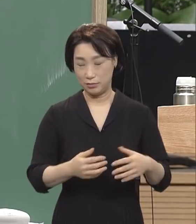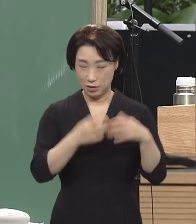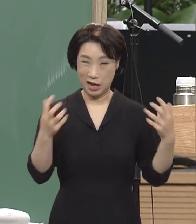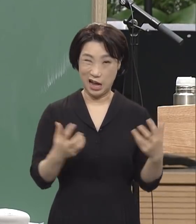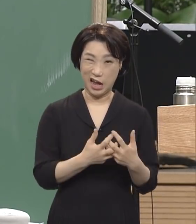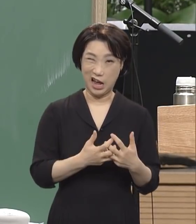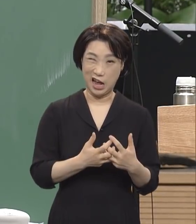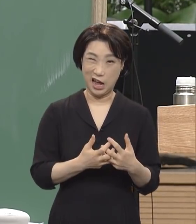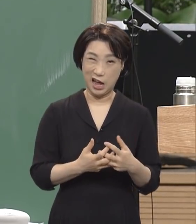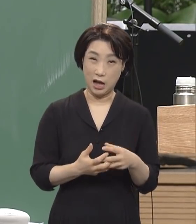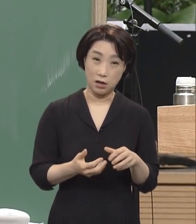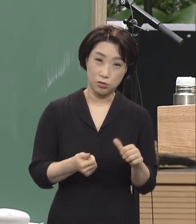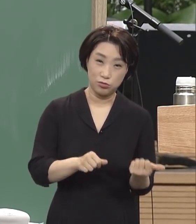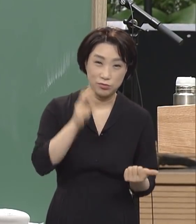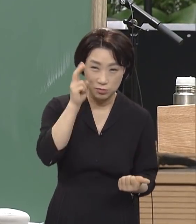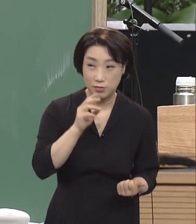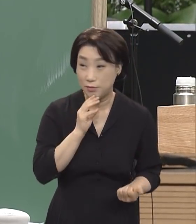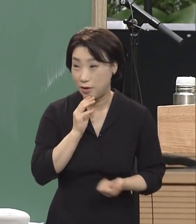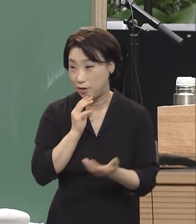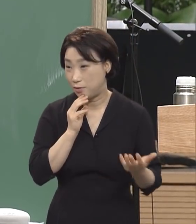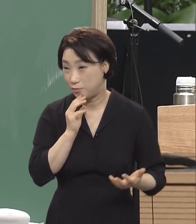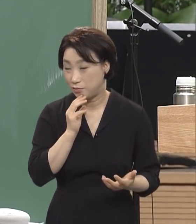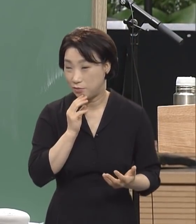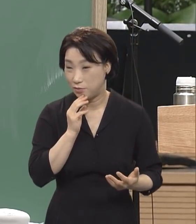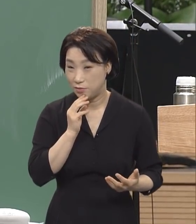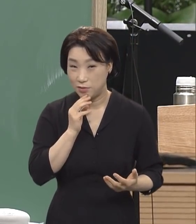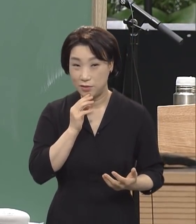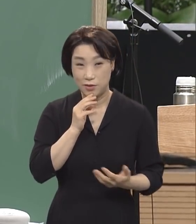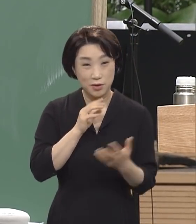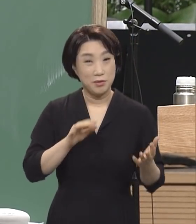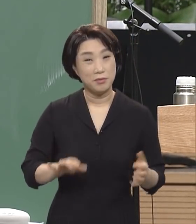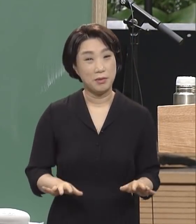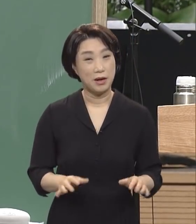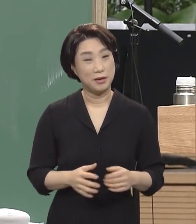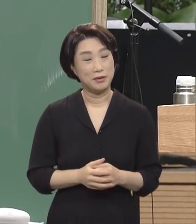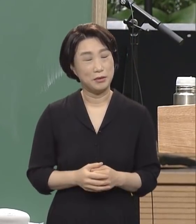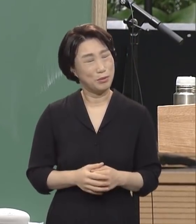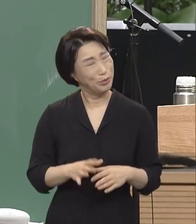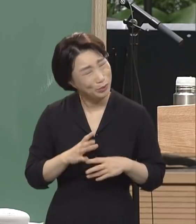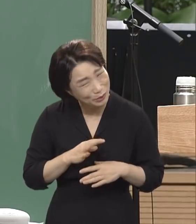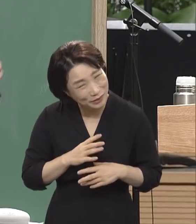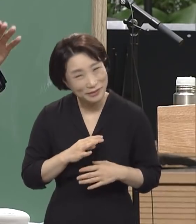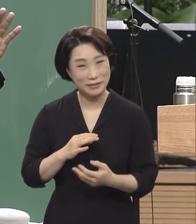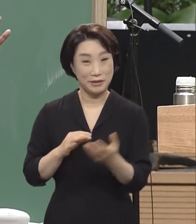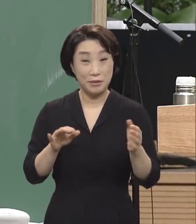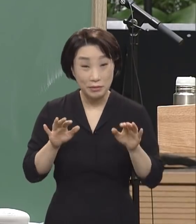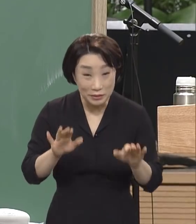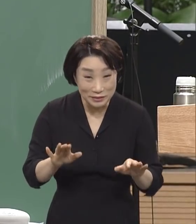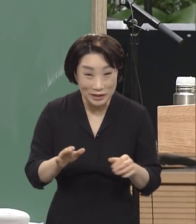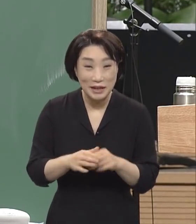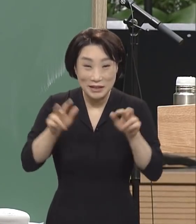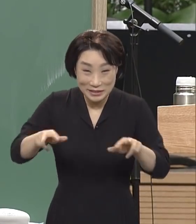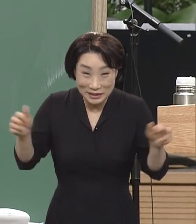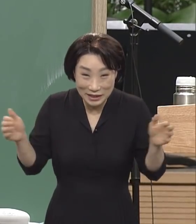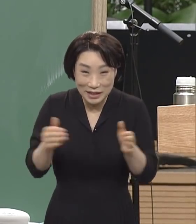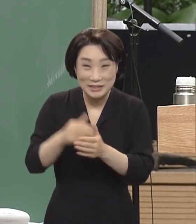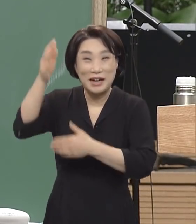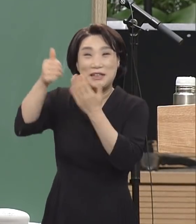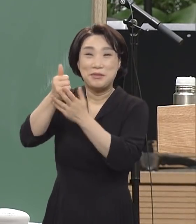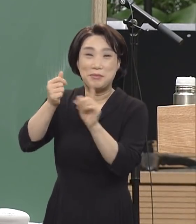되겠지요. 얼음과자 무성치진자. 그런데 한 번도